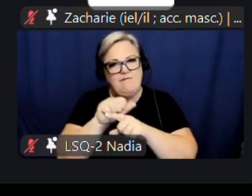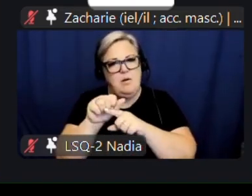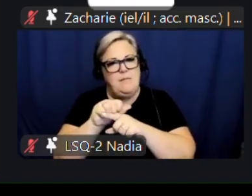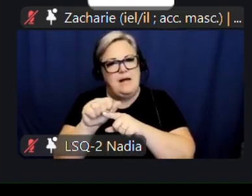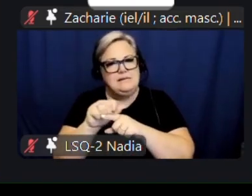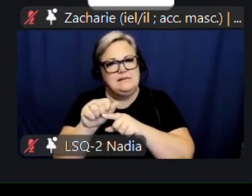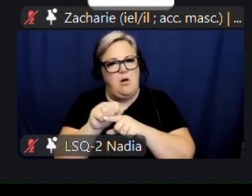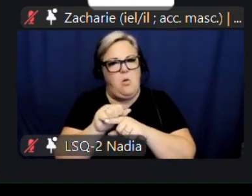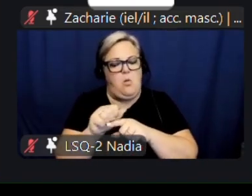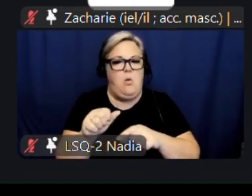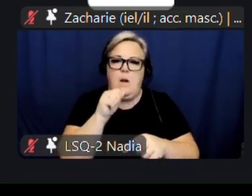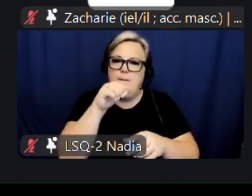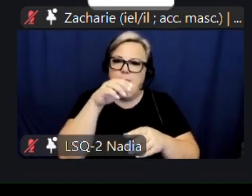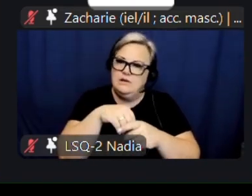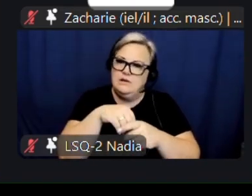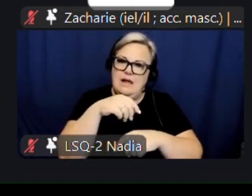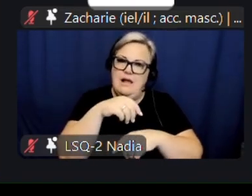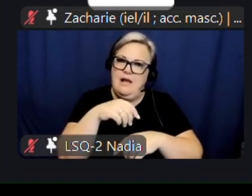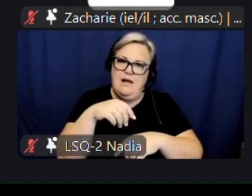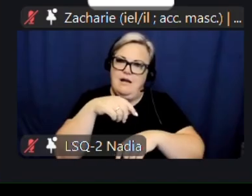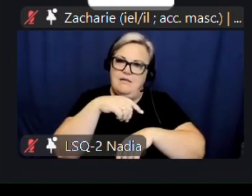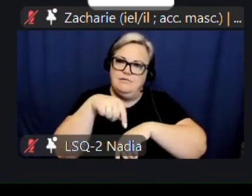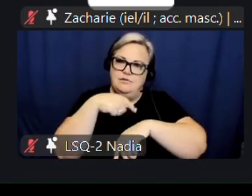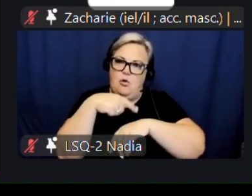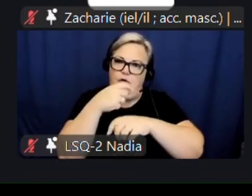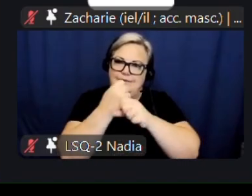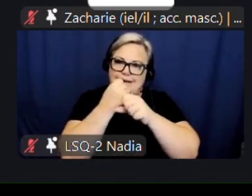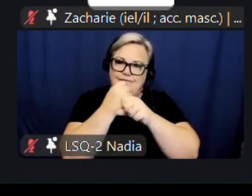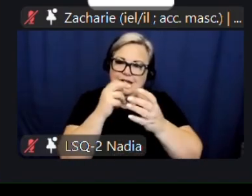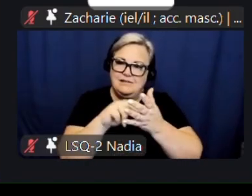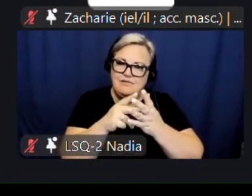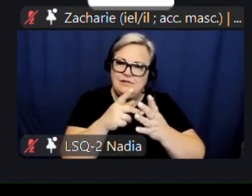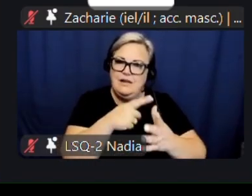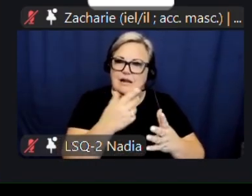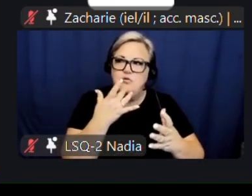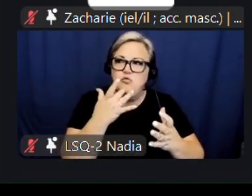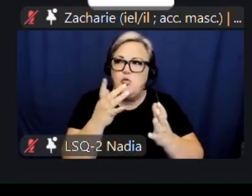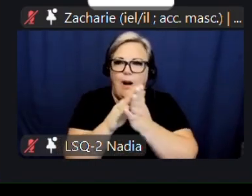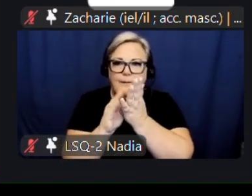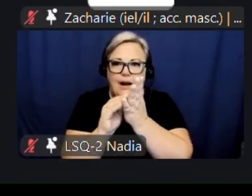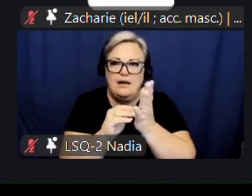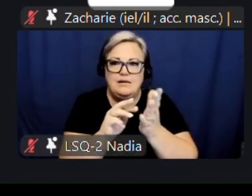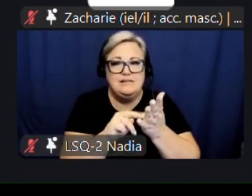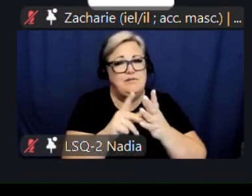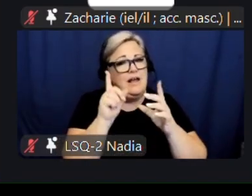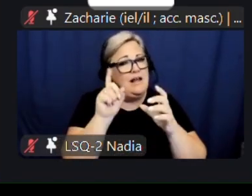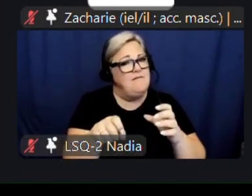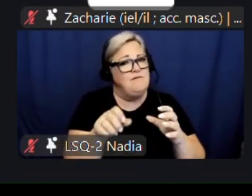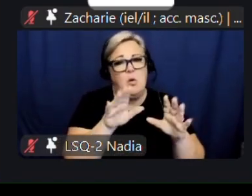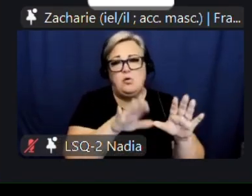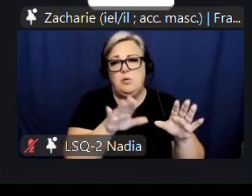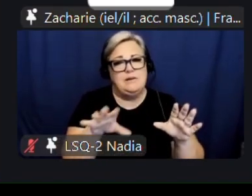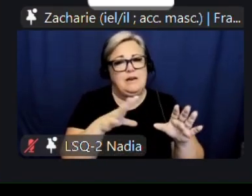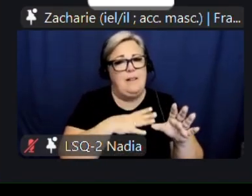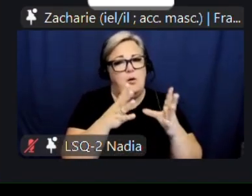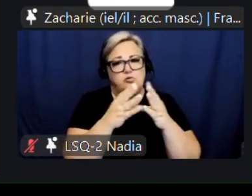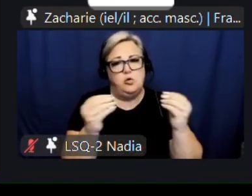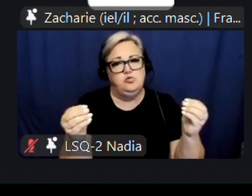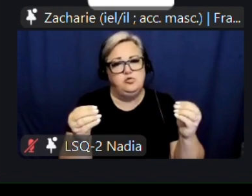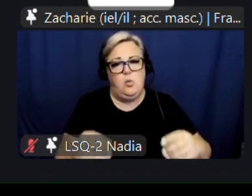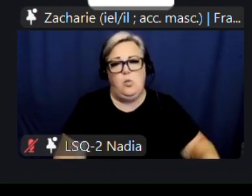leur cadre, à l'extérieur des heures du travail. Donc, ça prend des solutions systémiques. On va y revenir tout à l'heure.